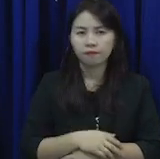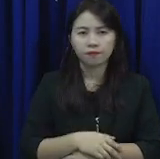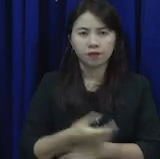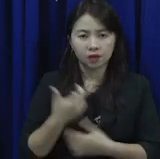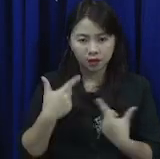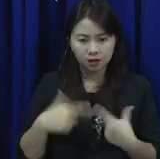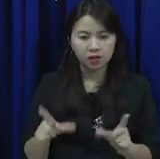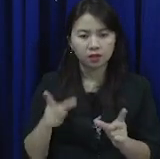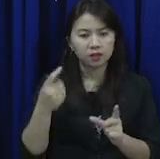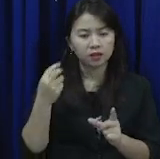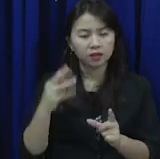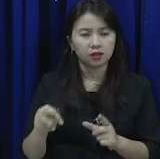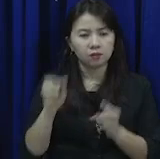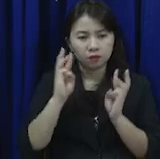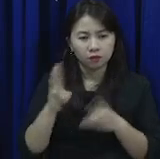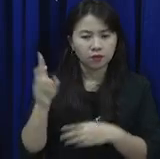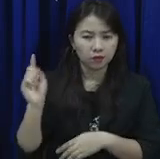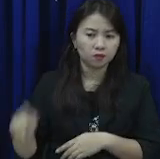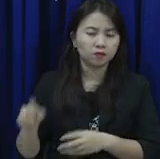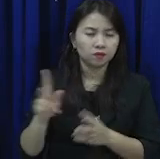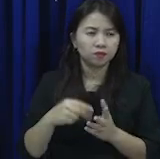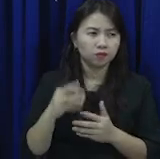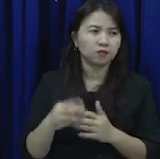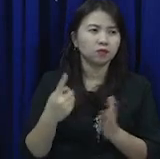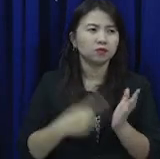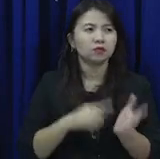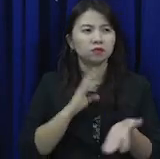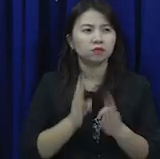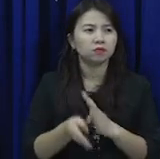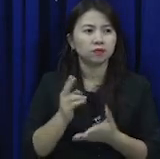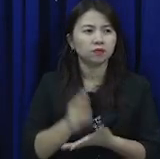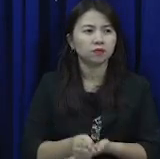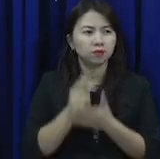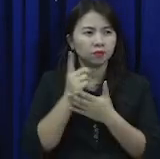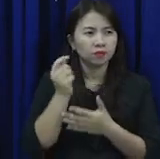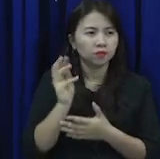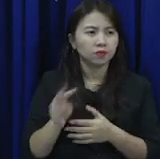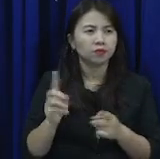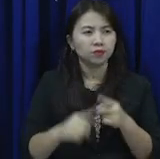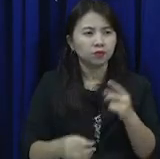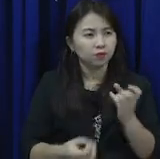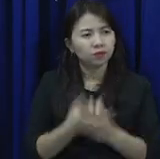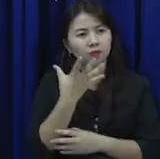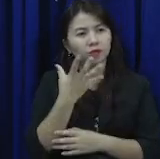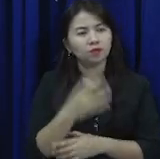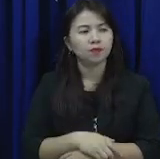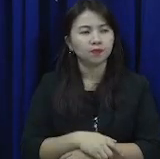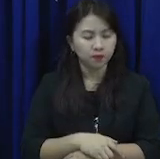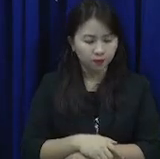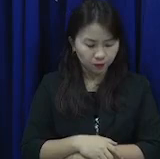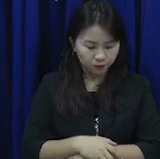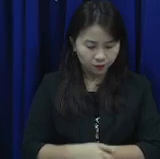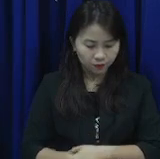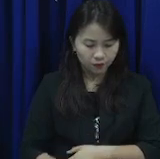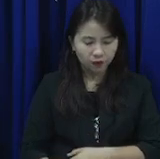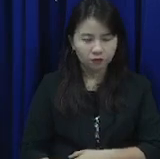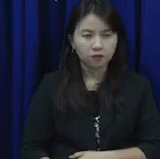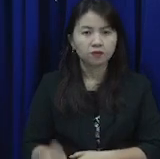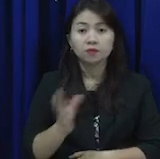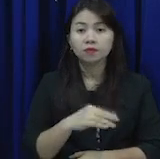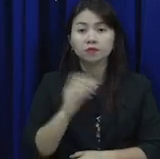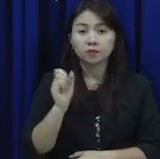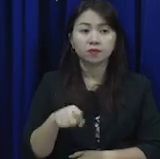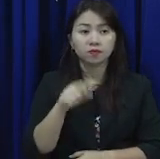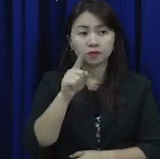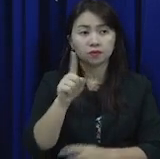them rewatch this no this will help them ah patuloy na lumago pagdating sa bagay na ito and also sa inyo mga